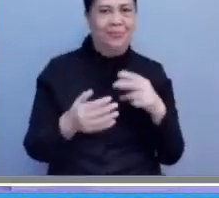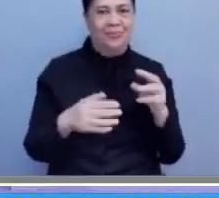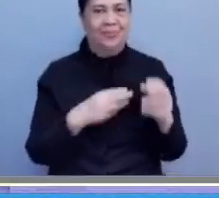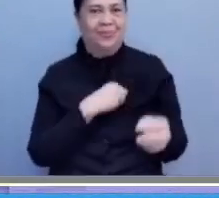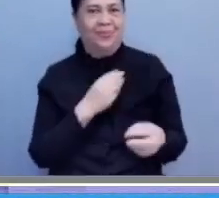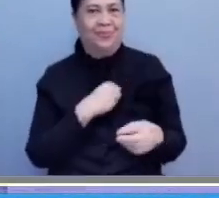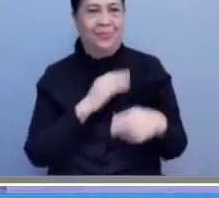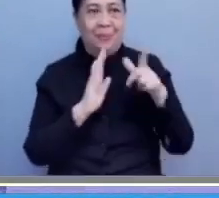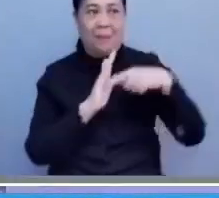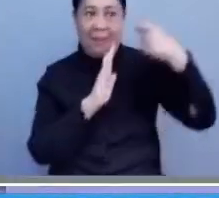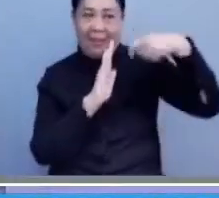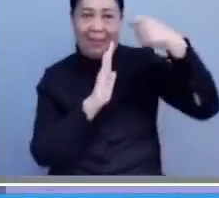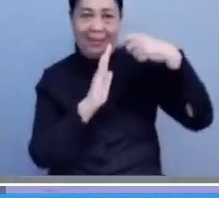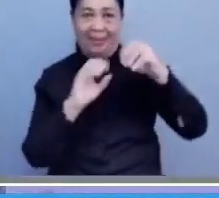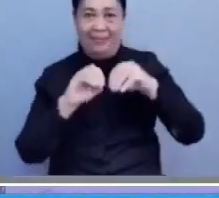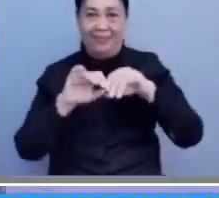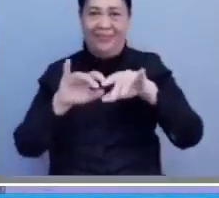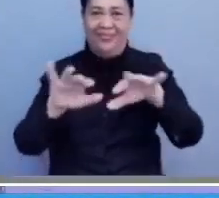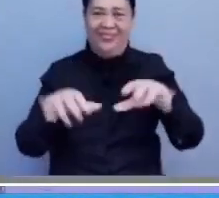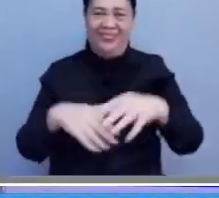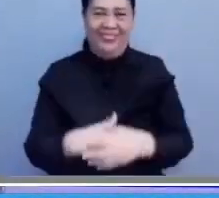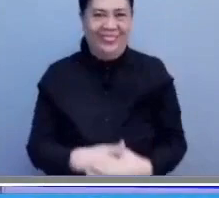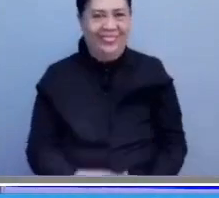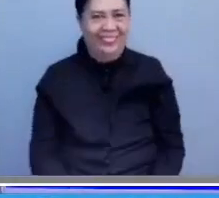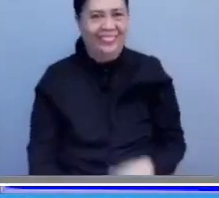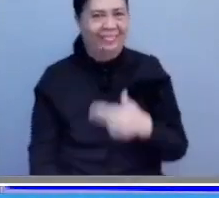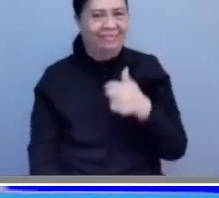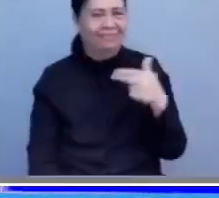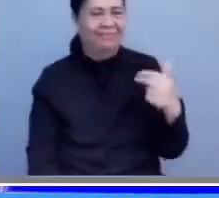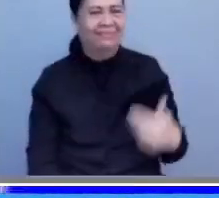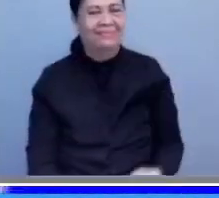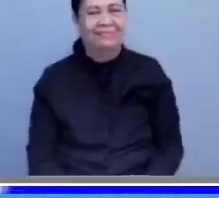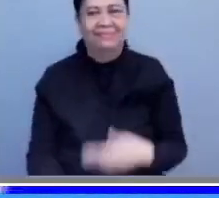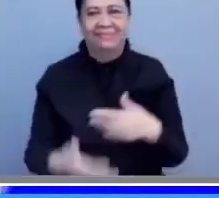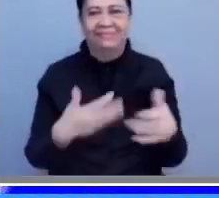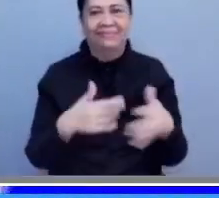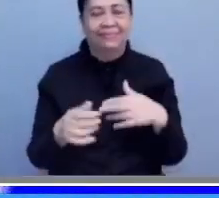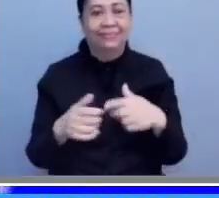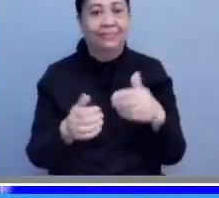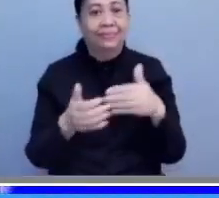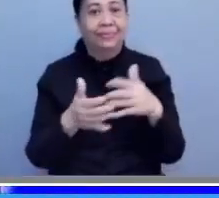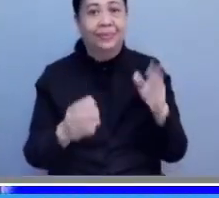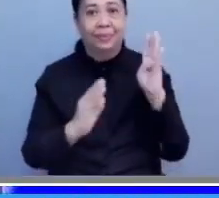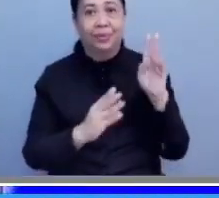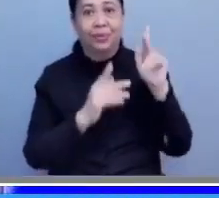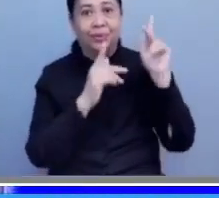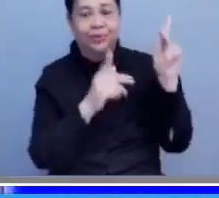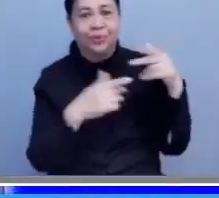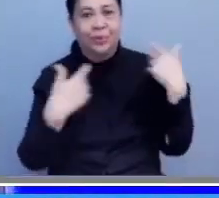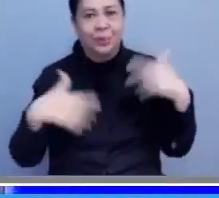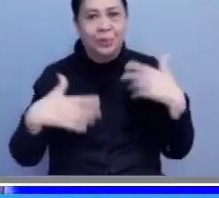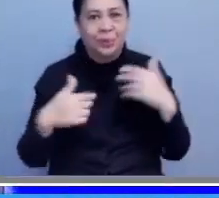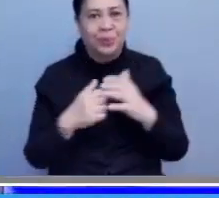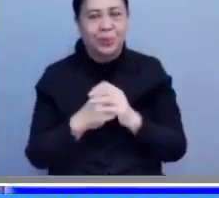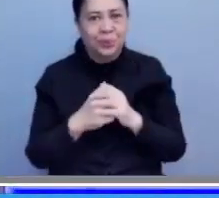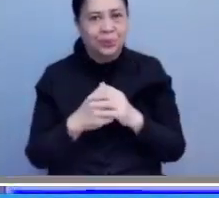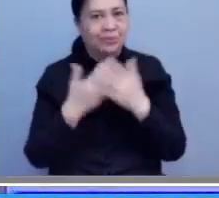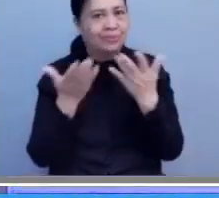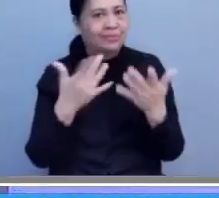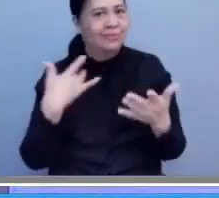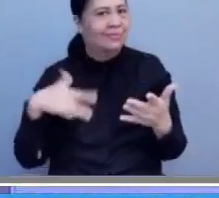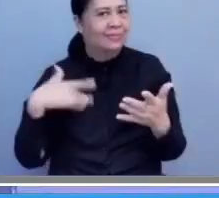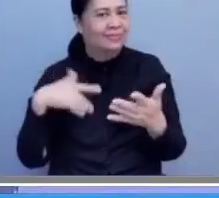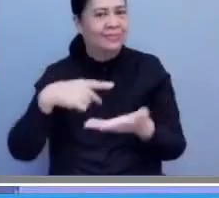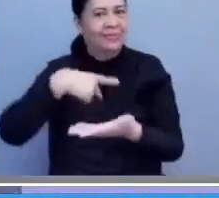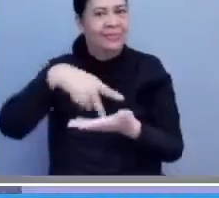Baka mag-trending ka rin. Okay yata. Kagaya ng ilang estudyante sa Bukidnon na pasabog sa kanilang, may pasabog sa kanilang dance sports with a